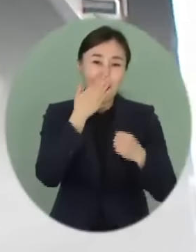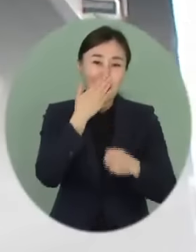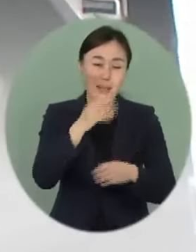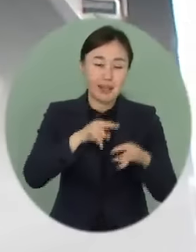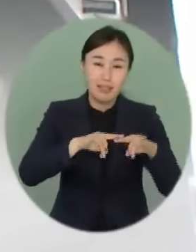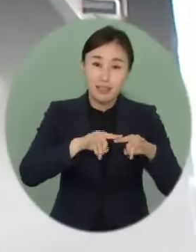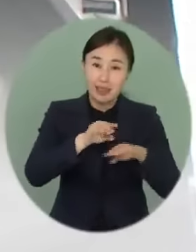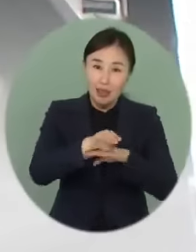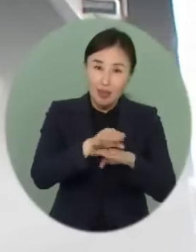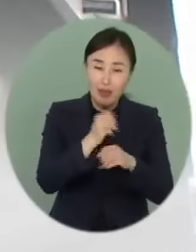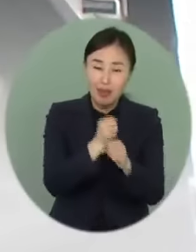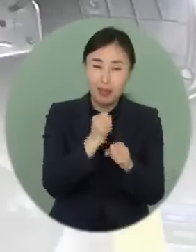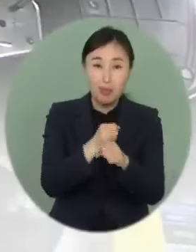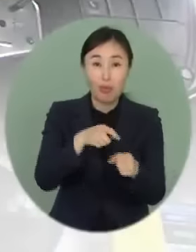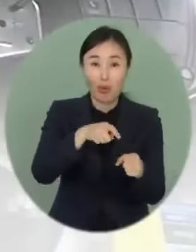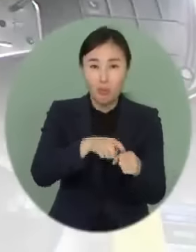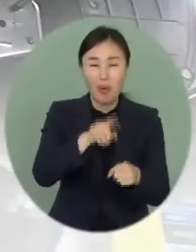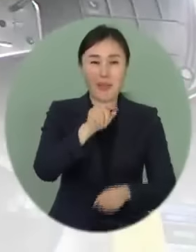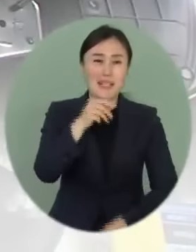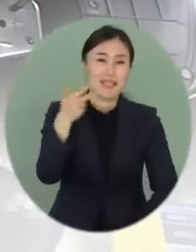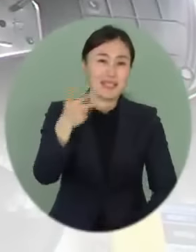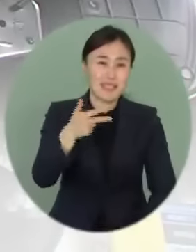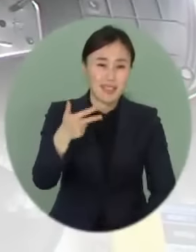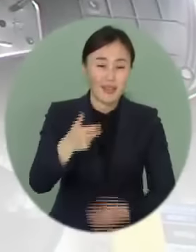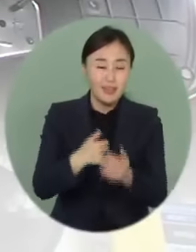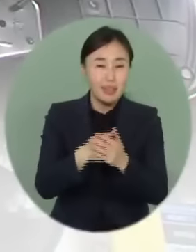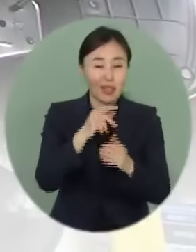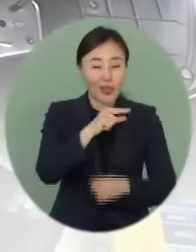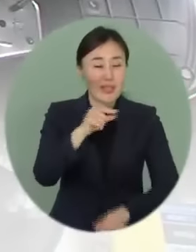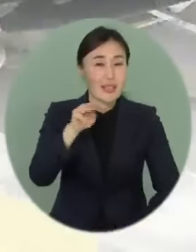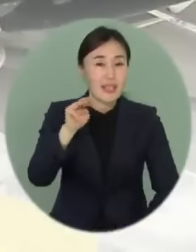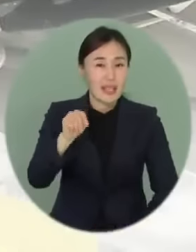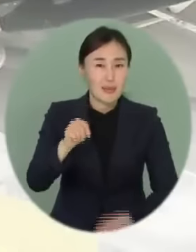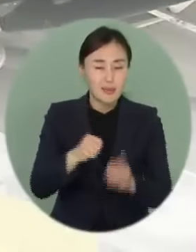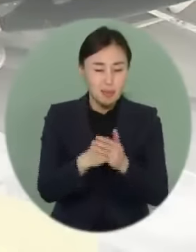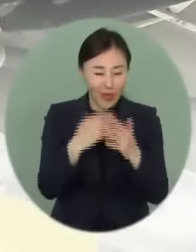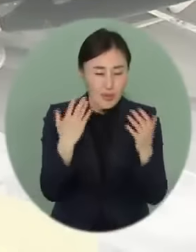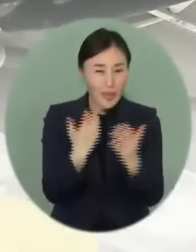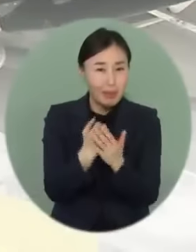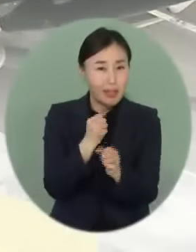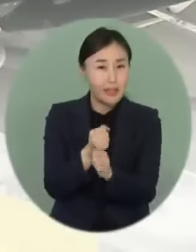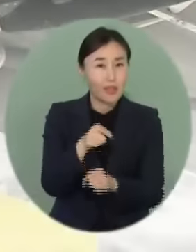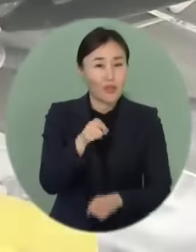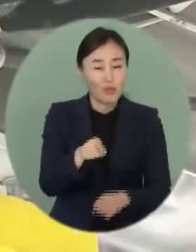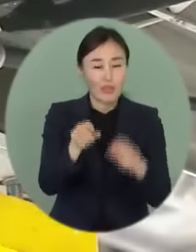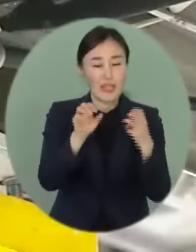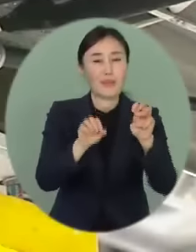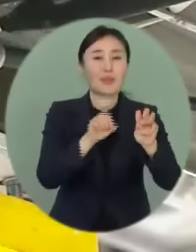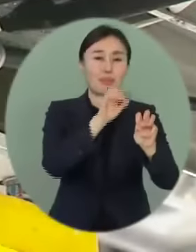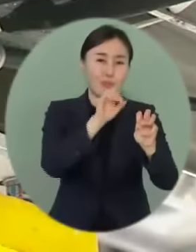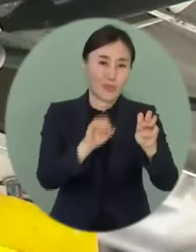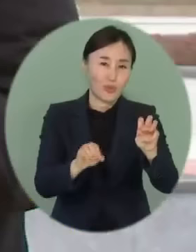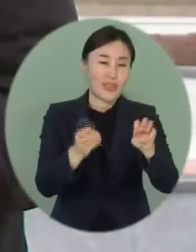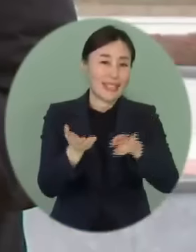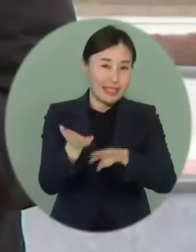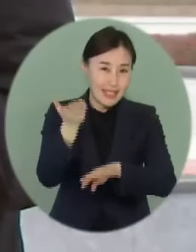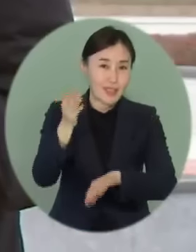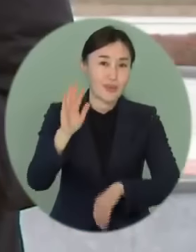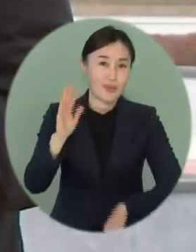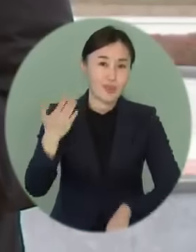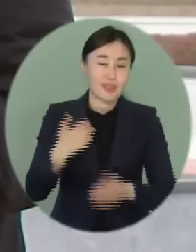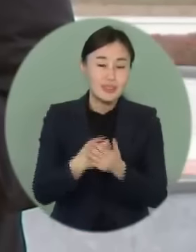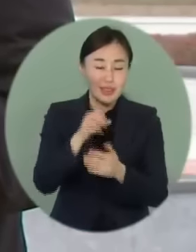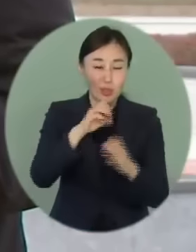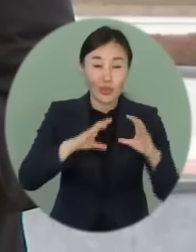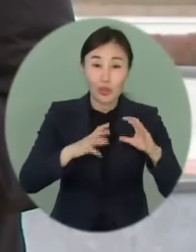전기차 생산량 목표는 17,000대. GGM의 올해 전체 생산량의 30%를 넘게 차지합니다.